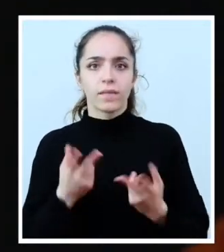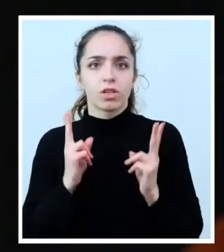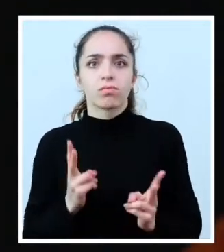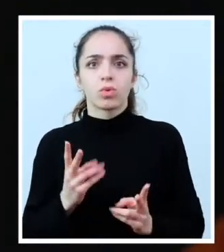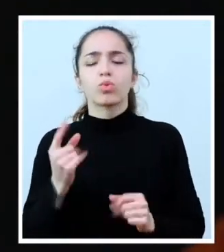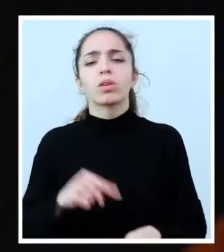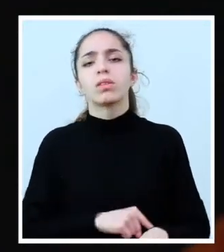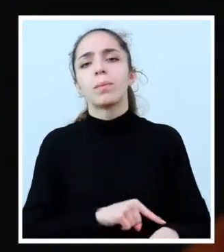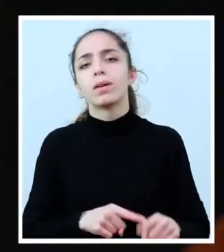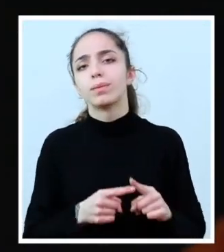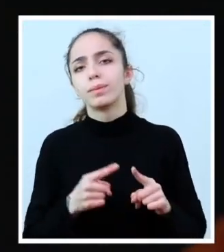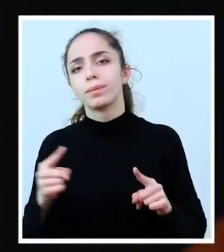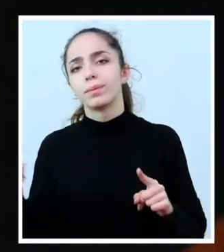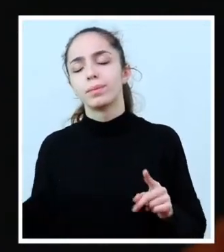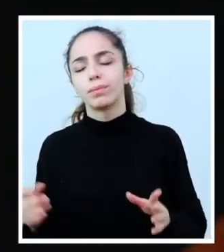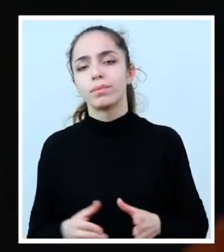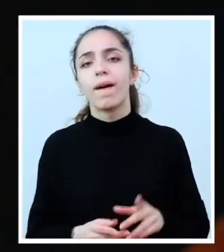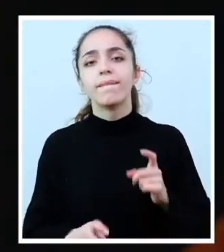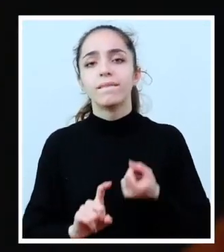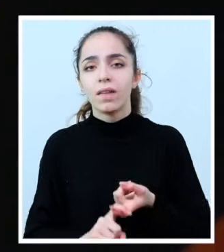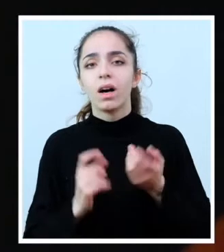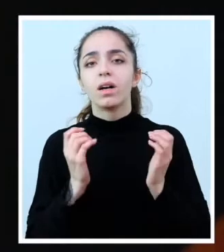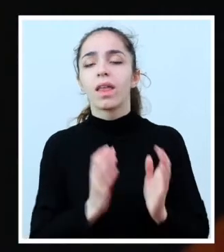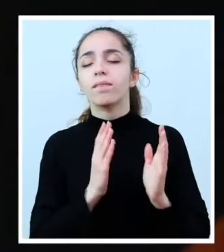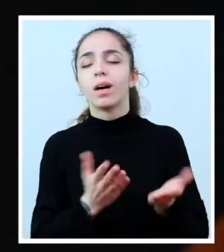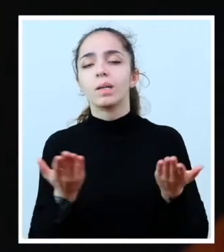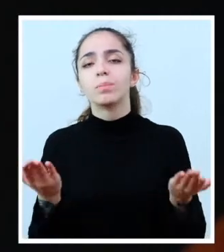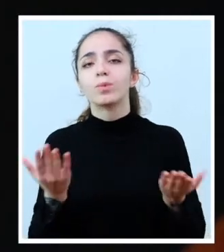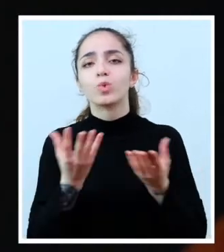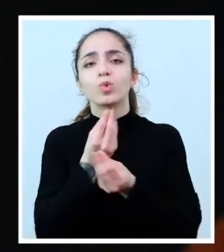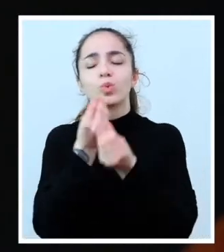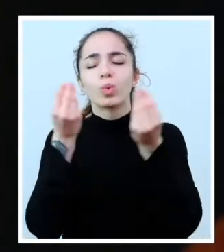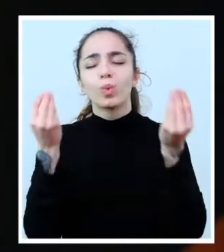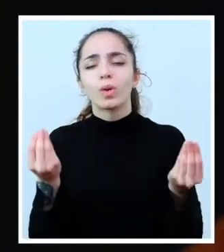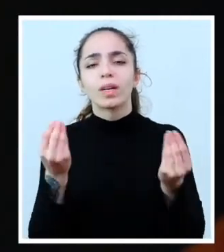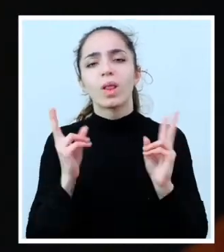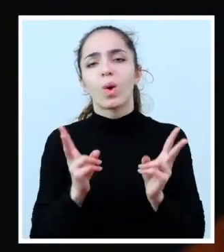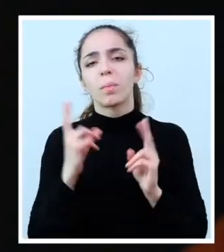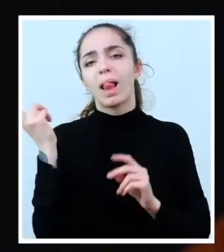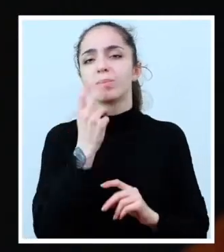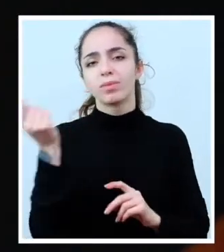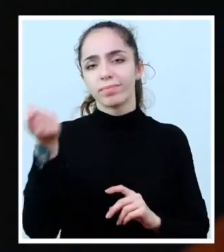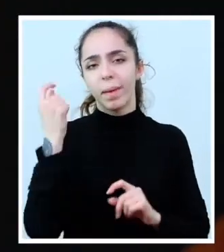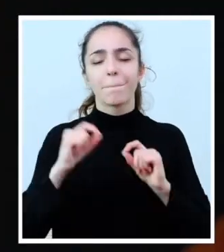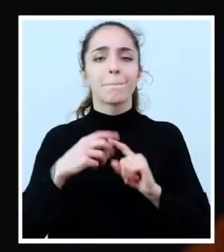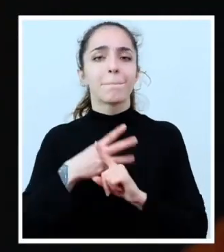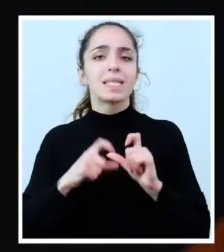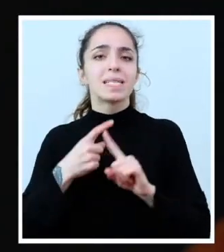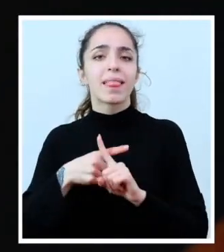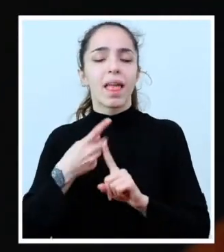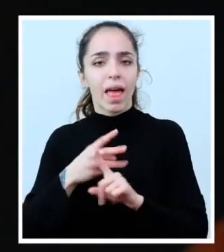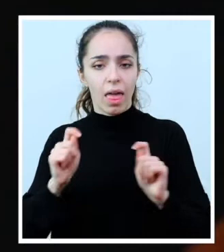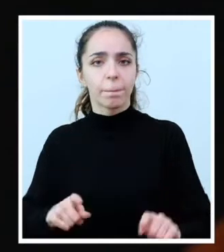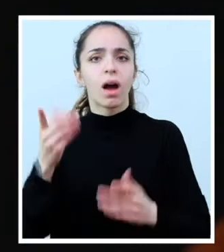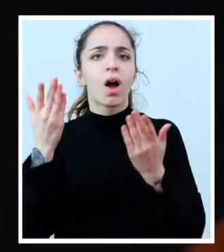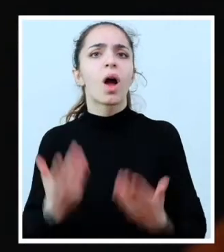ve besteci, film müziği bestecisi olarak kabul edilmek, ciddiye alınmak çok fazla zaman